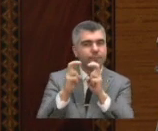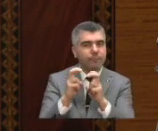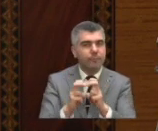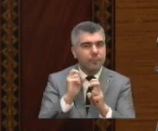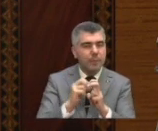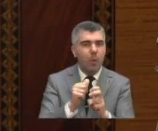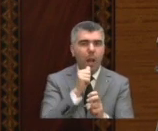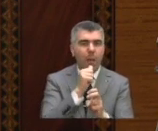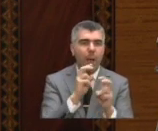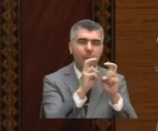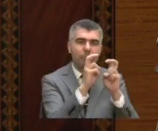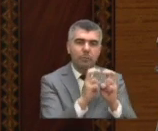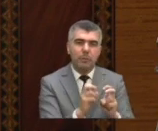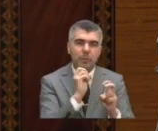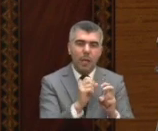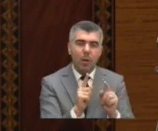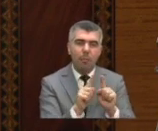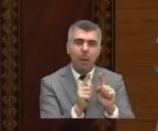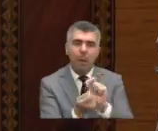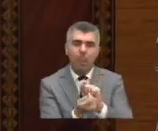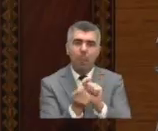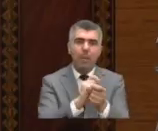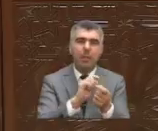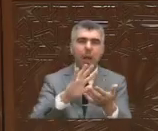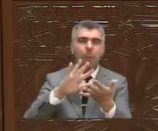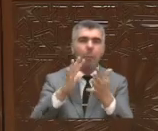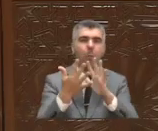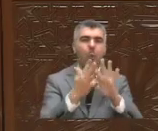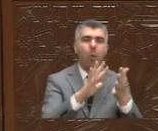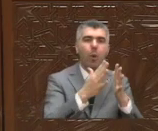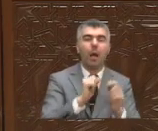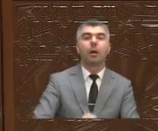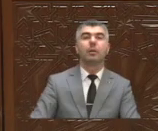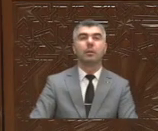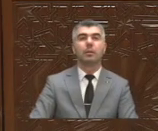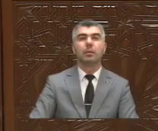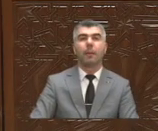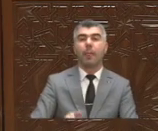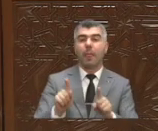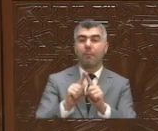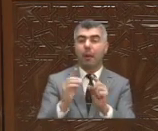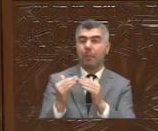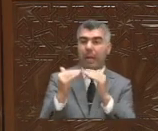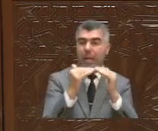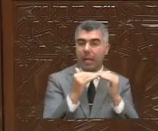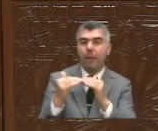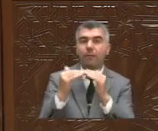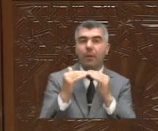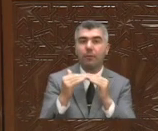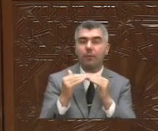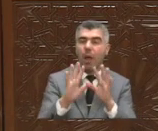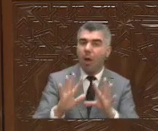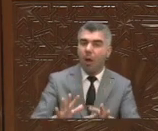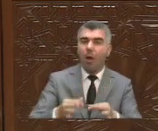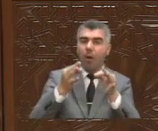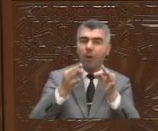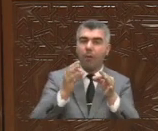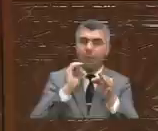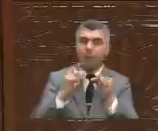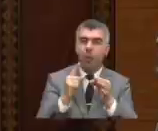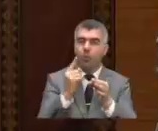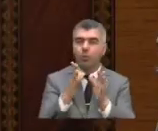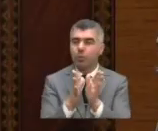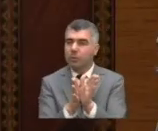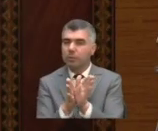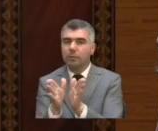وتصاعد مخاطر التغيرات المناخيه وذلك وفق منظور منظور يقوم على بعدين